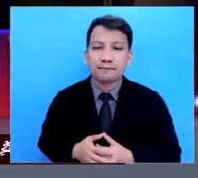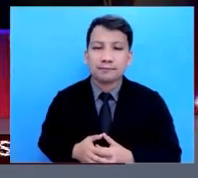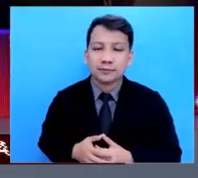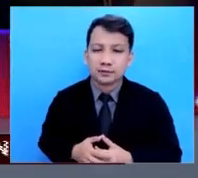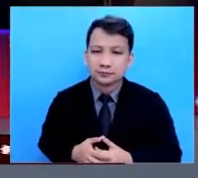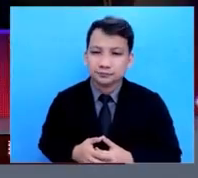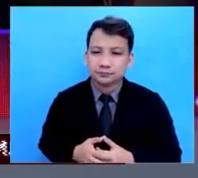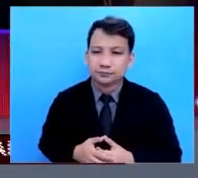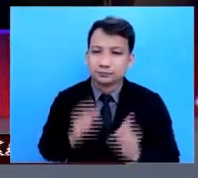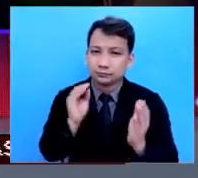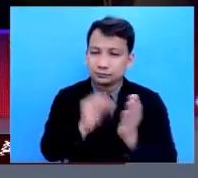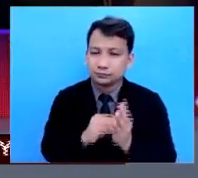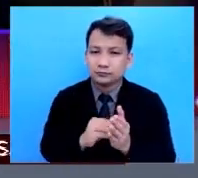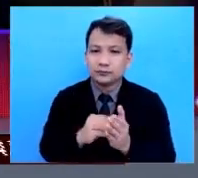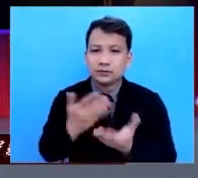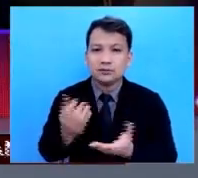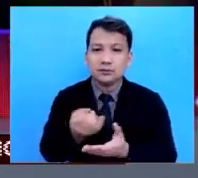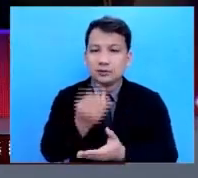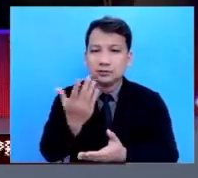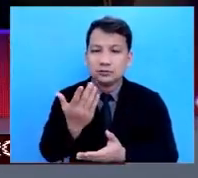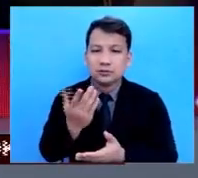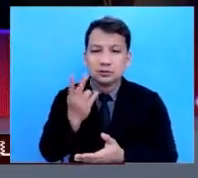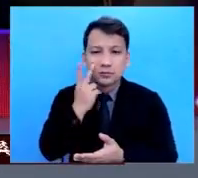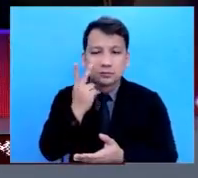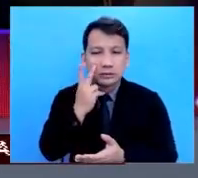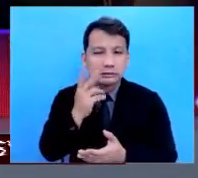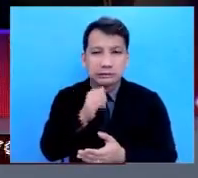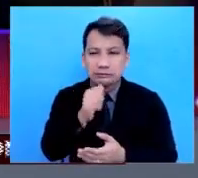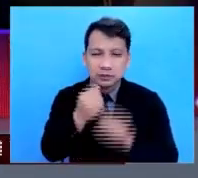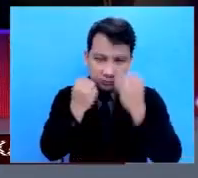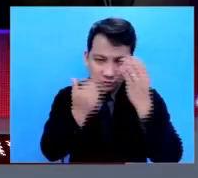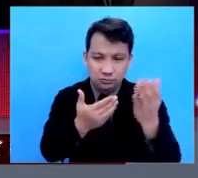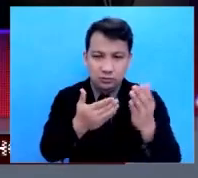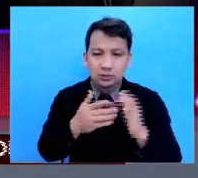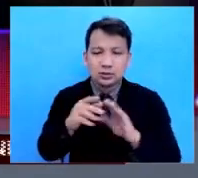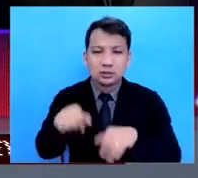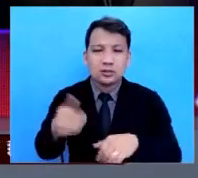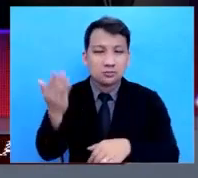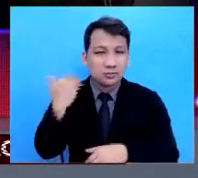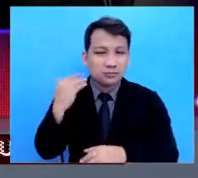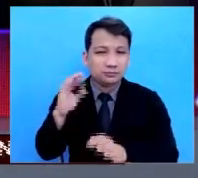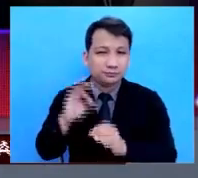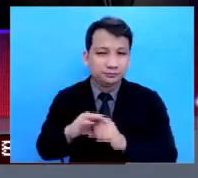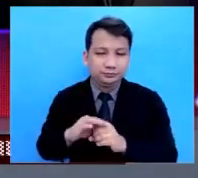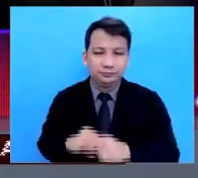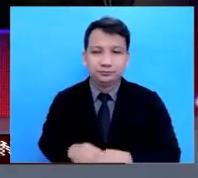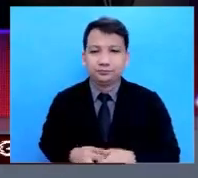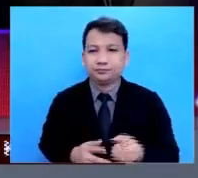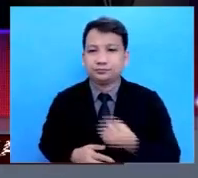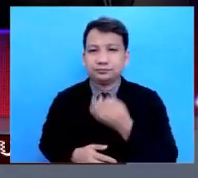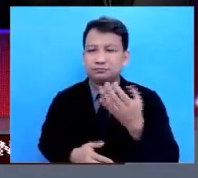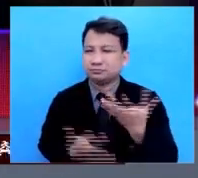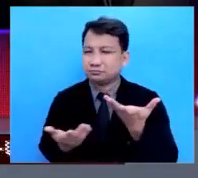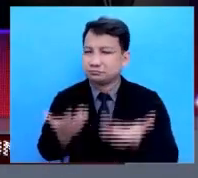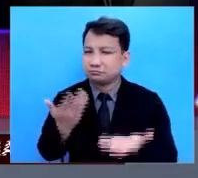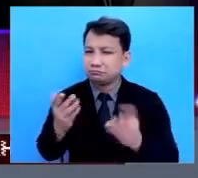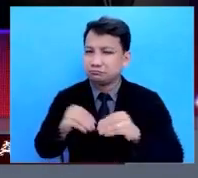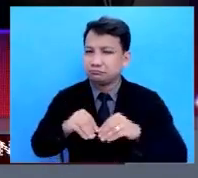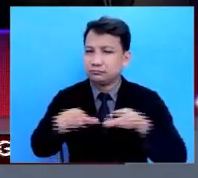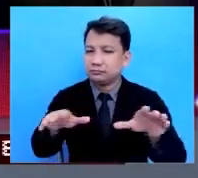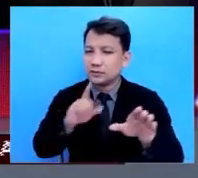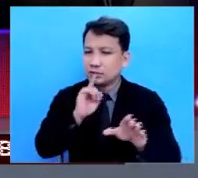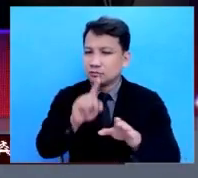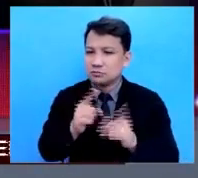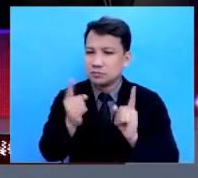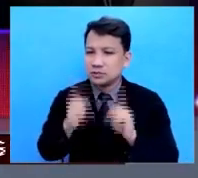Nakapagtala ang DOH ng ilang paglabag sa health protocols sa polling precincts nitong botohan. Pinangangambahan tuloy na magkakatotoo ang